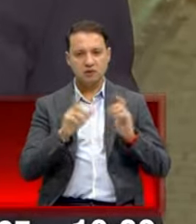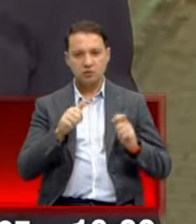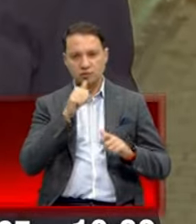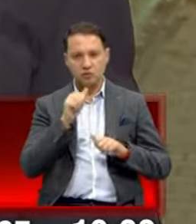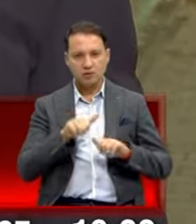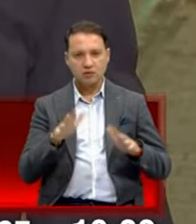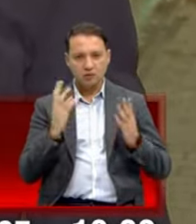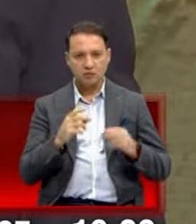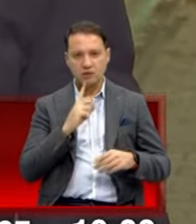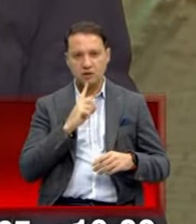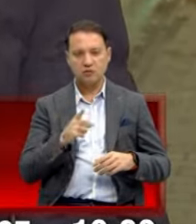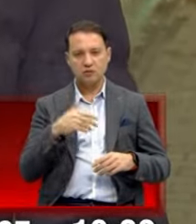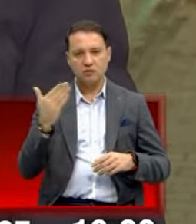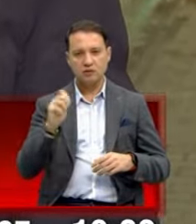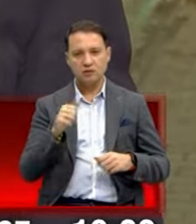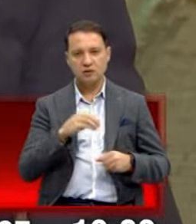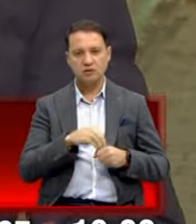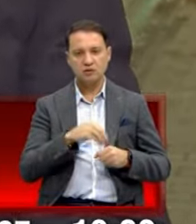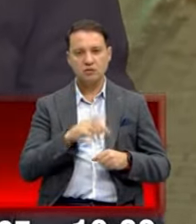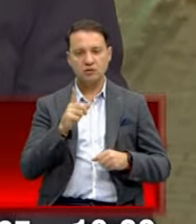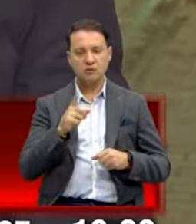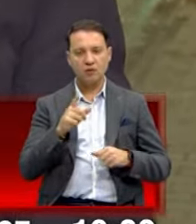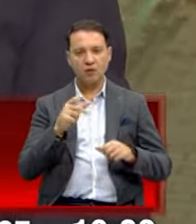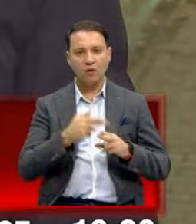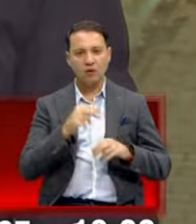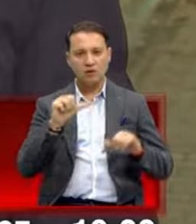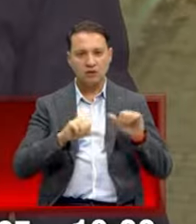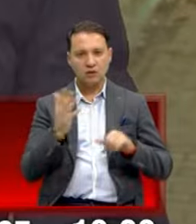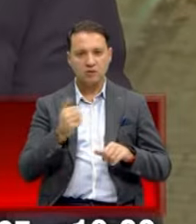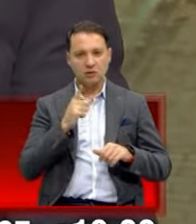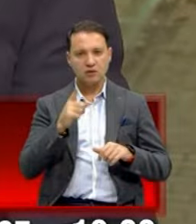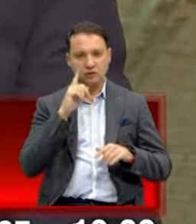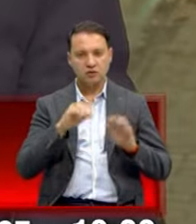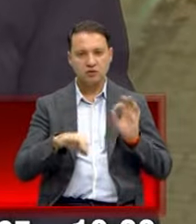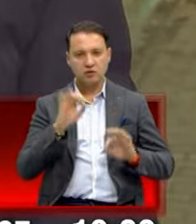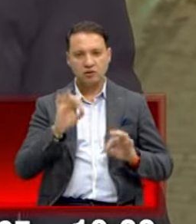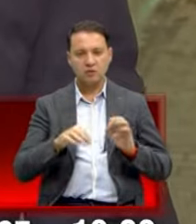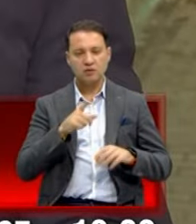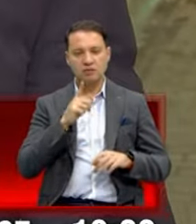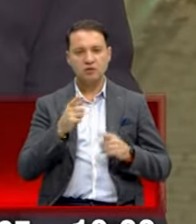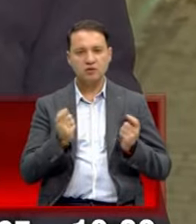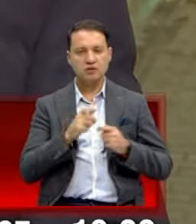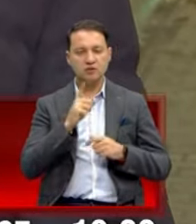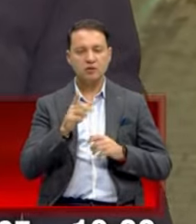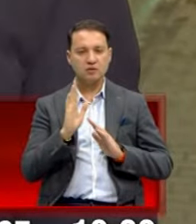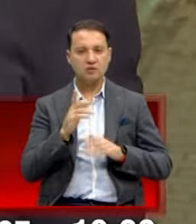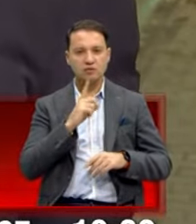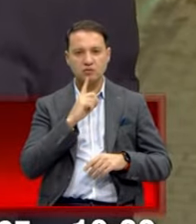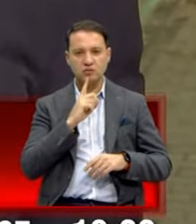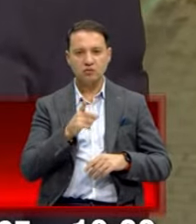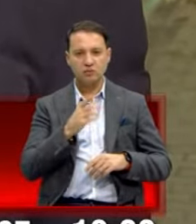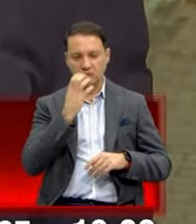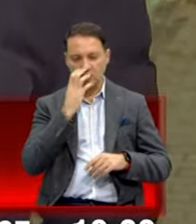sızma gerçekleşirse diye önümüzdeki günlerde de bu rastgele numunelerin alınması ve onların tetkiki yolundaki bu işlemlerin devam